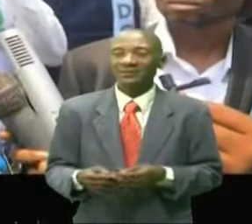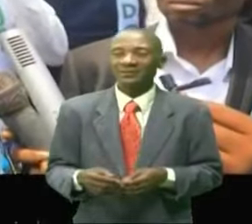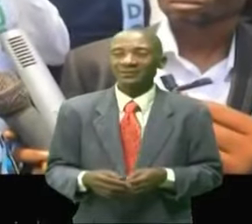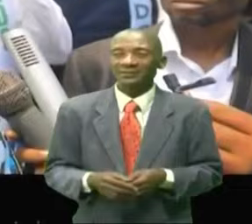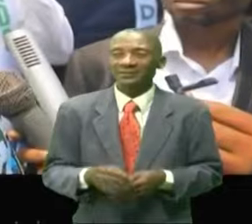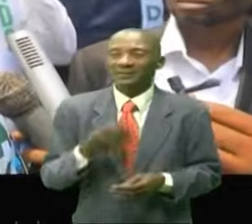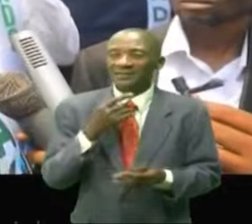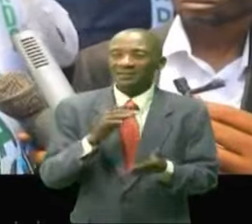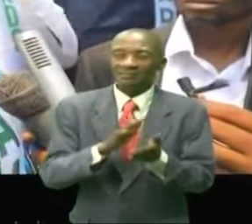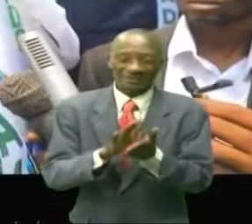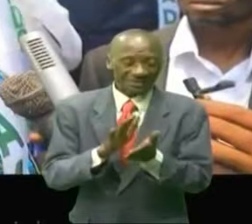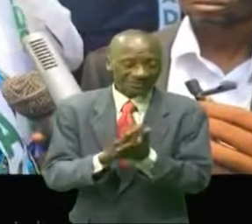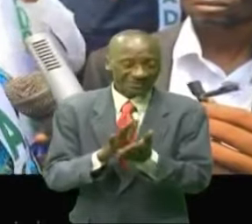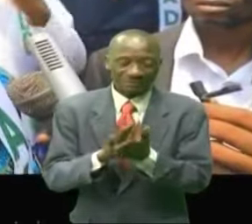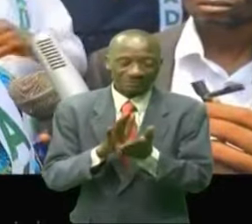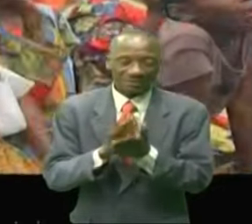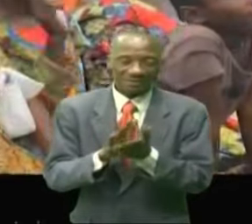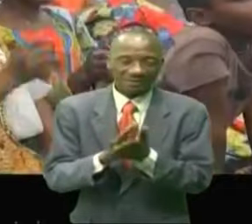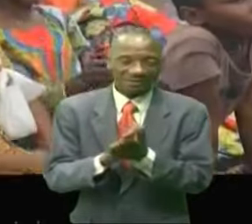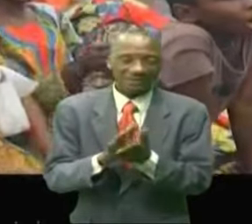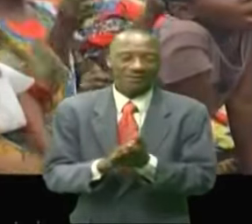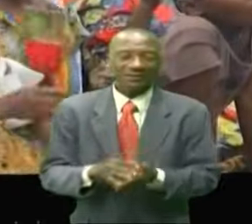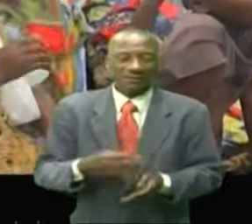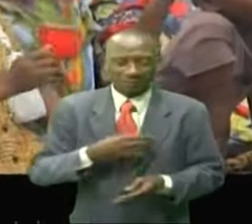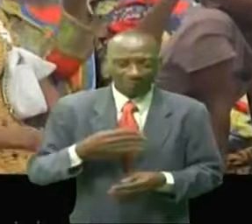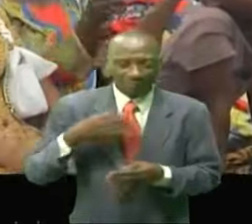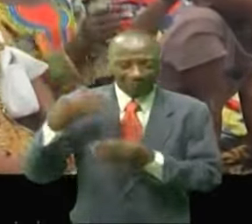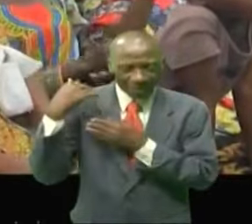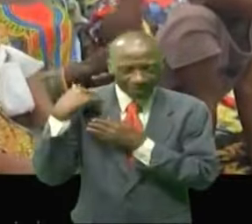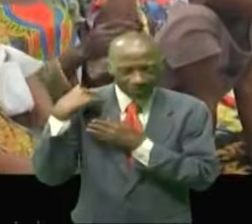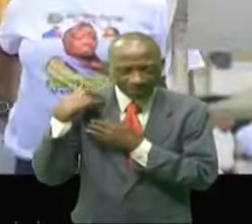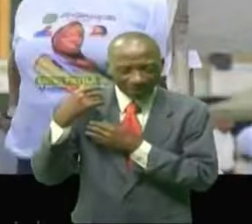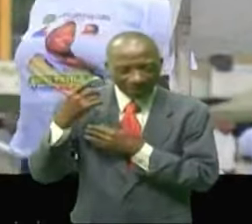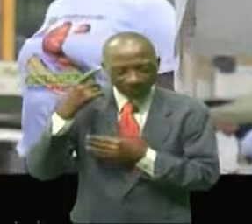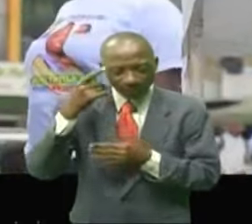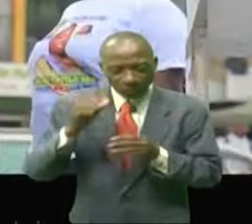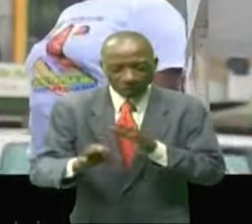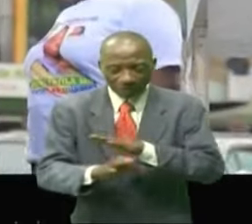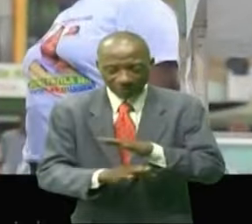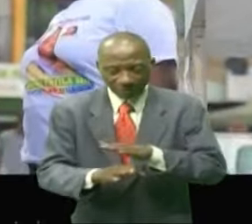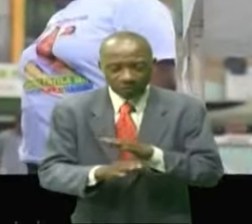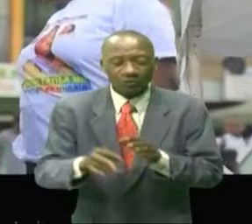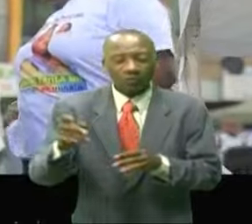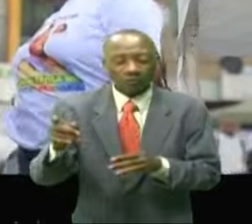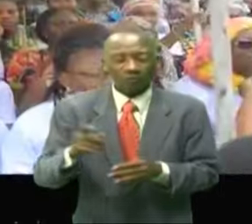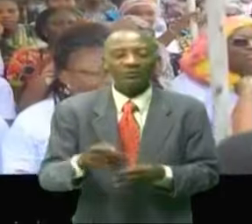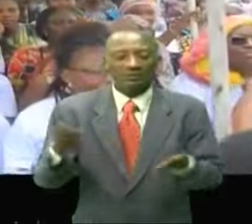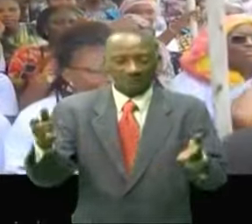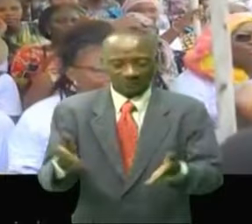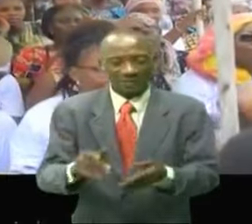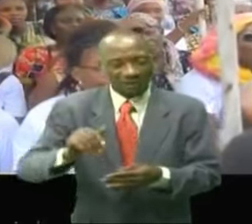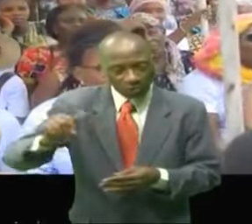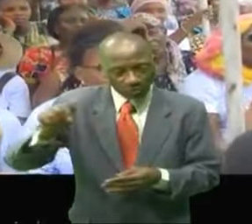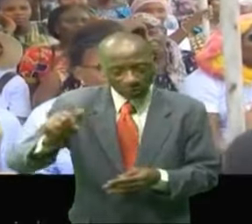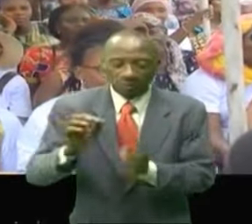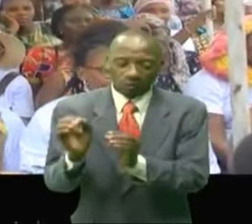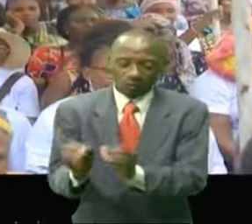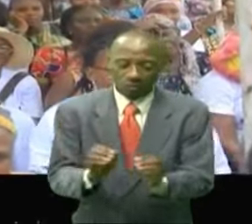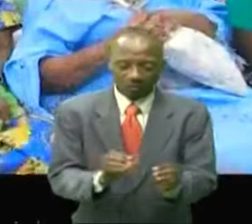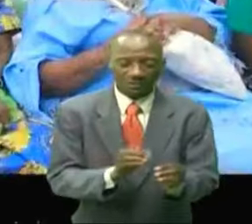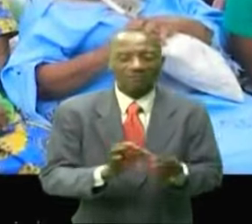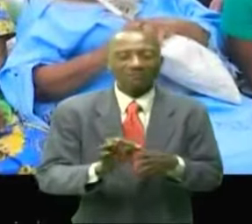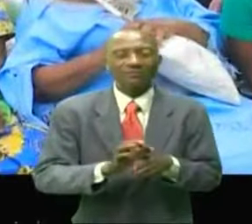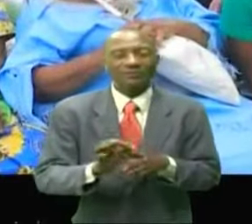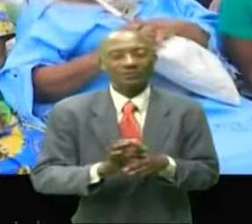toutes les couches de la population. Pas seulement le jeune, mais le parcours. Et ce veuve va rendre la force dans le foyer. Les veuves vont